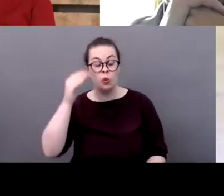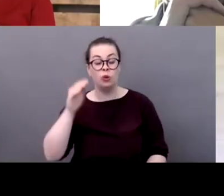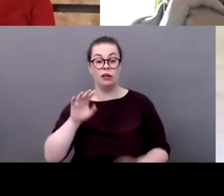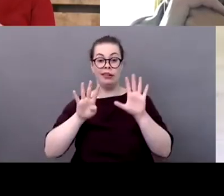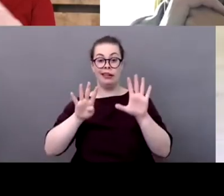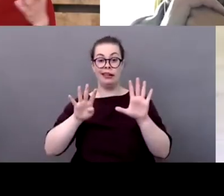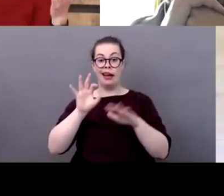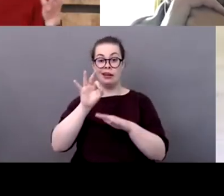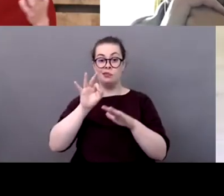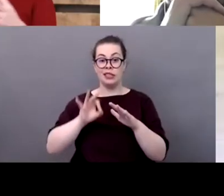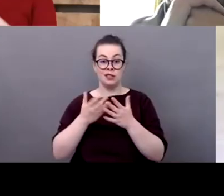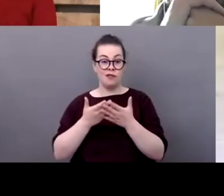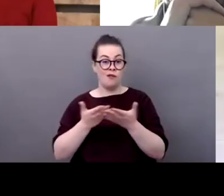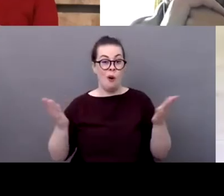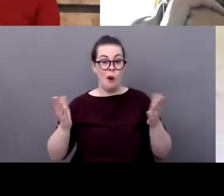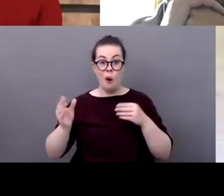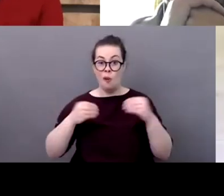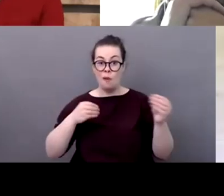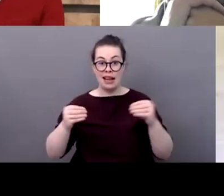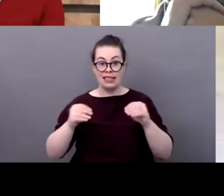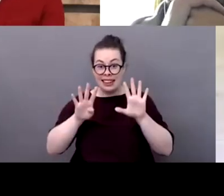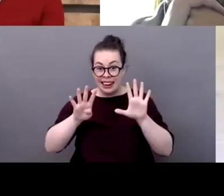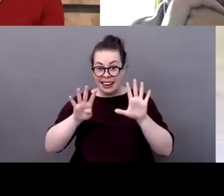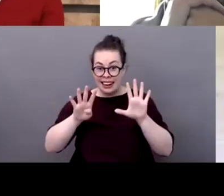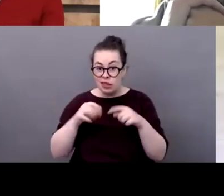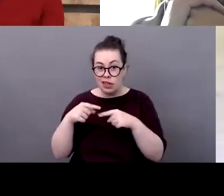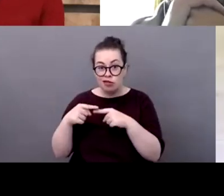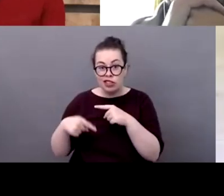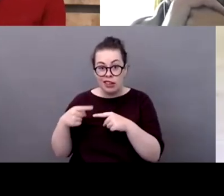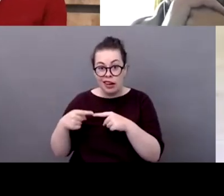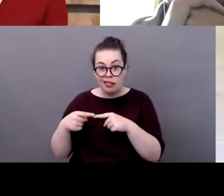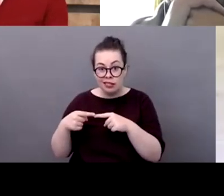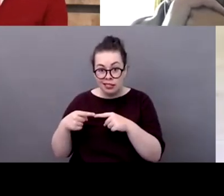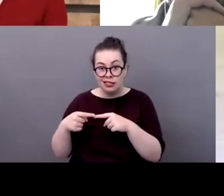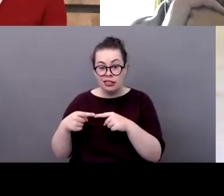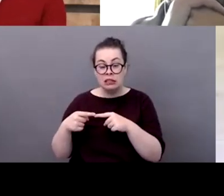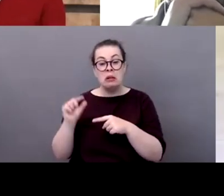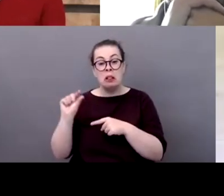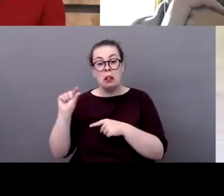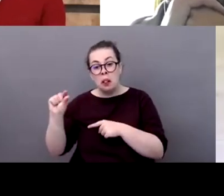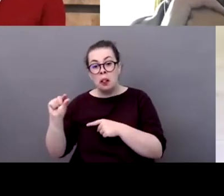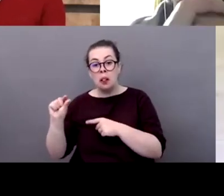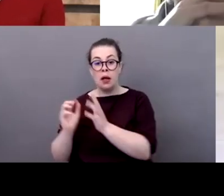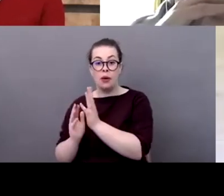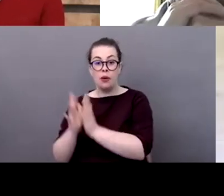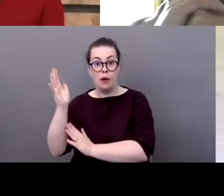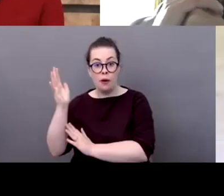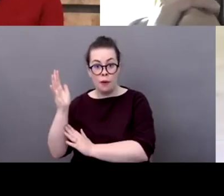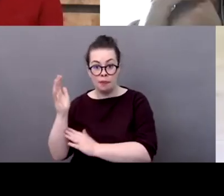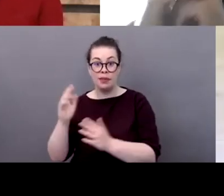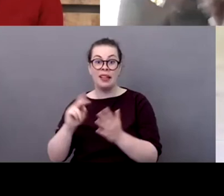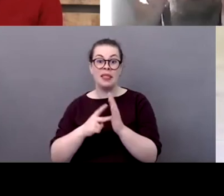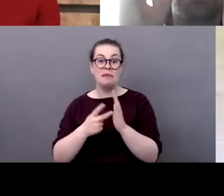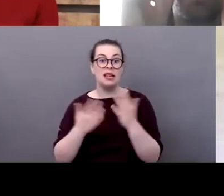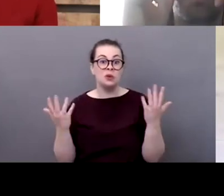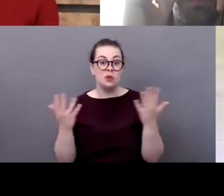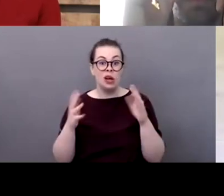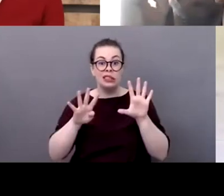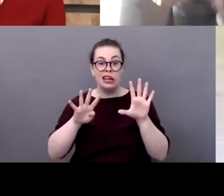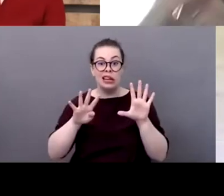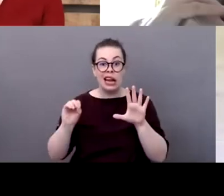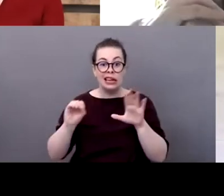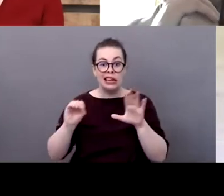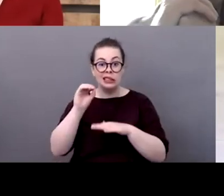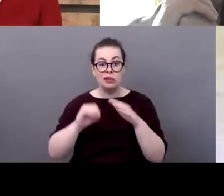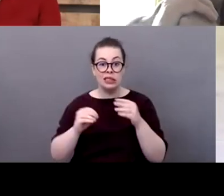selon les différents pays, évidemment, là, c'est compliqué, y compris au sein de l'Union européenne. La réalité n'est pas la même partout. Et si ça va